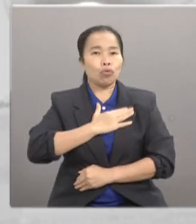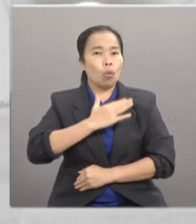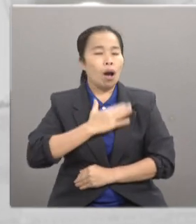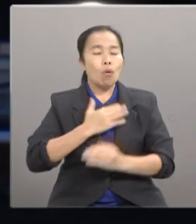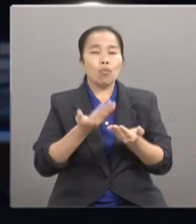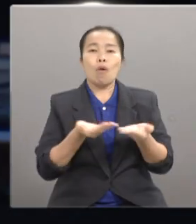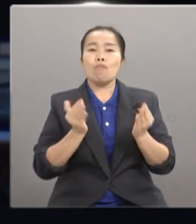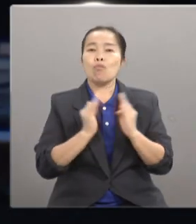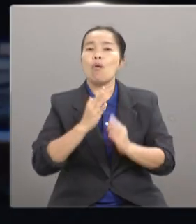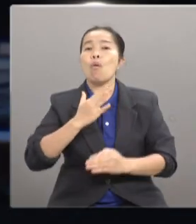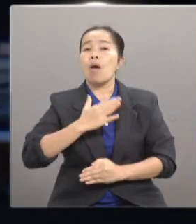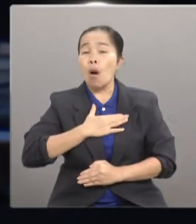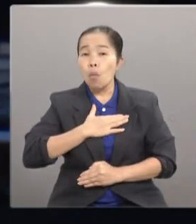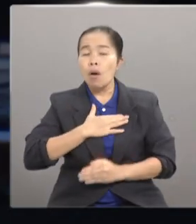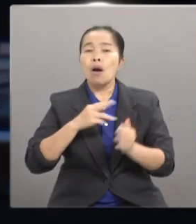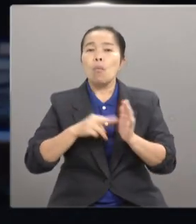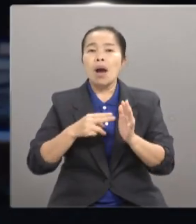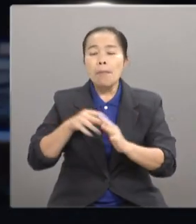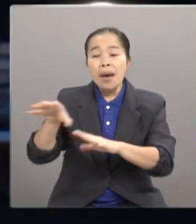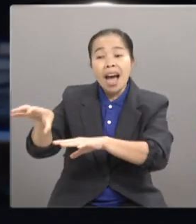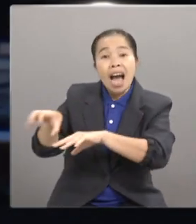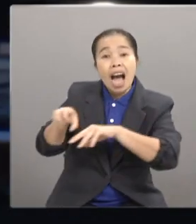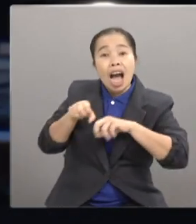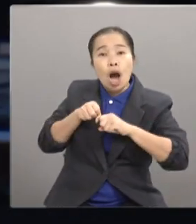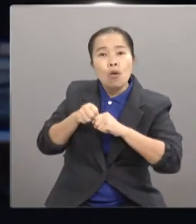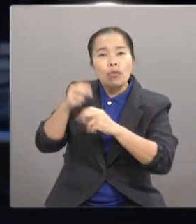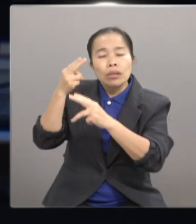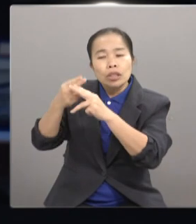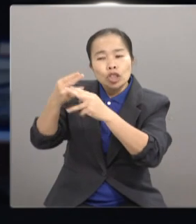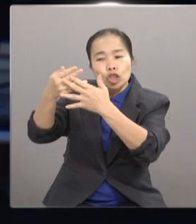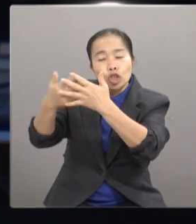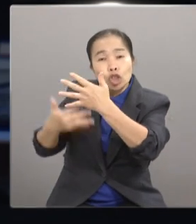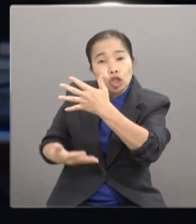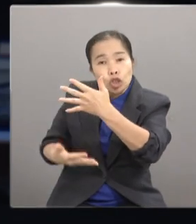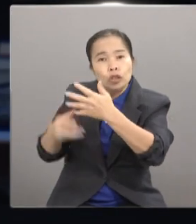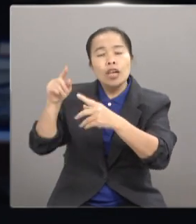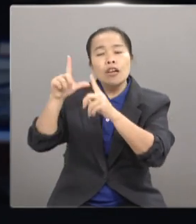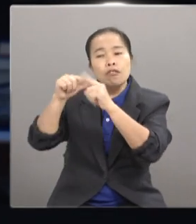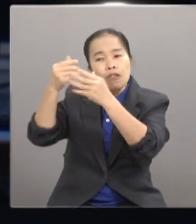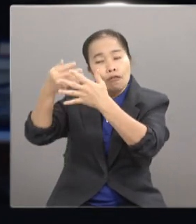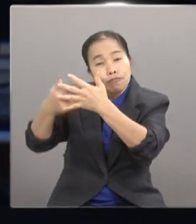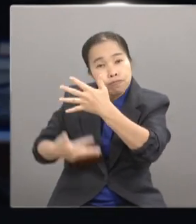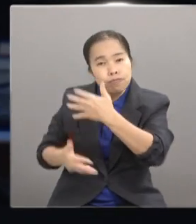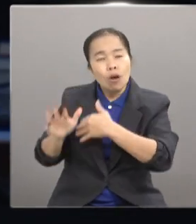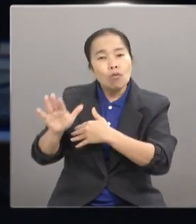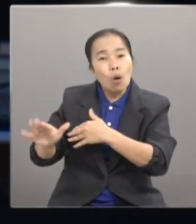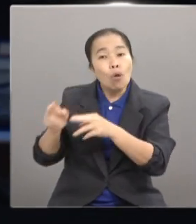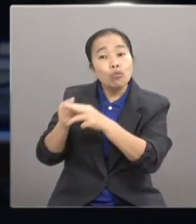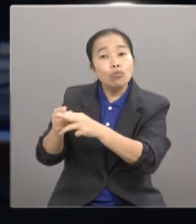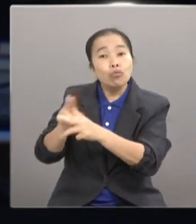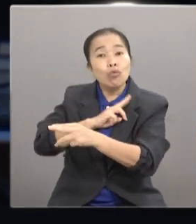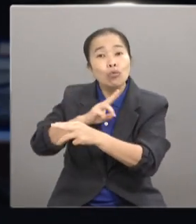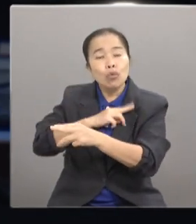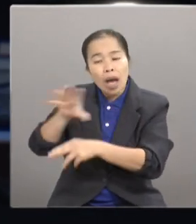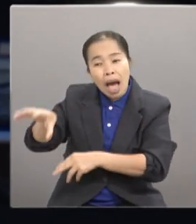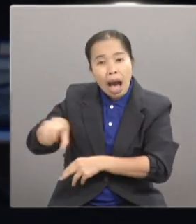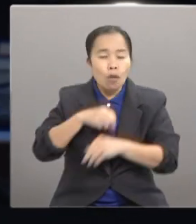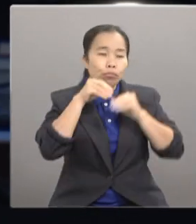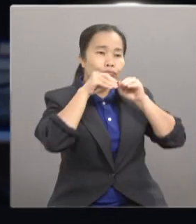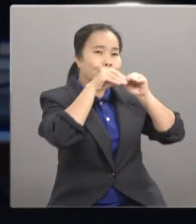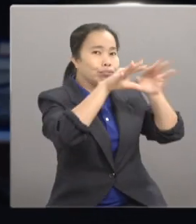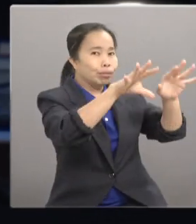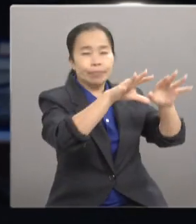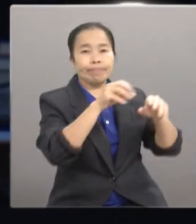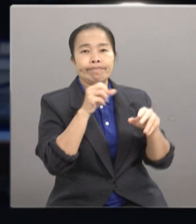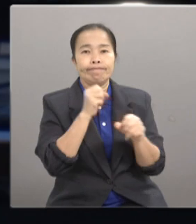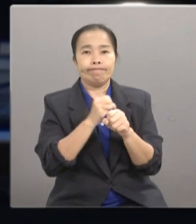ดันั้นการละเมิดแล้วก็นำเรื่องส่นตัวแล้วก็เรื่องที่เกี่ยวกับความเป็บุคคล